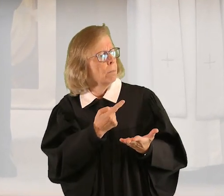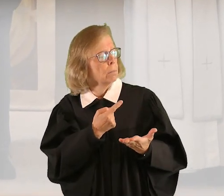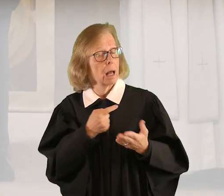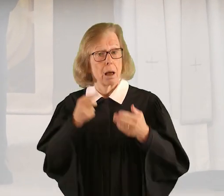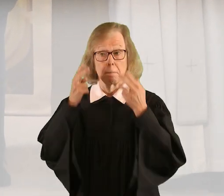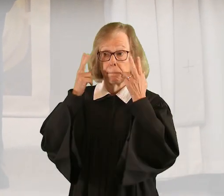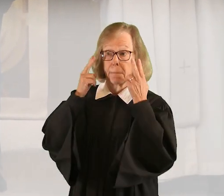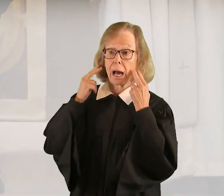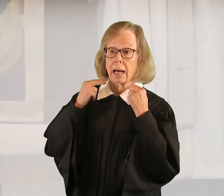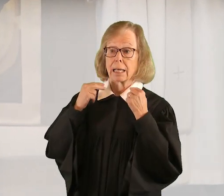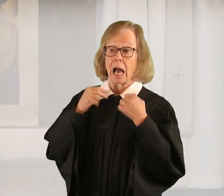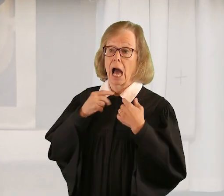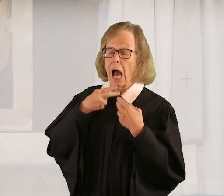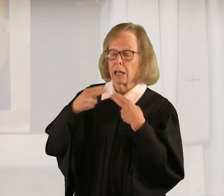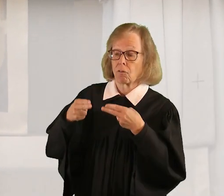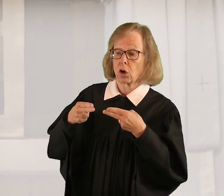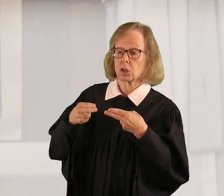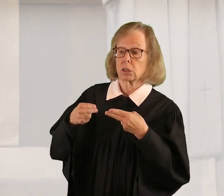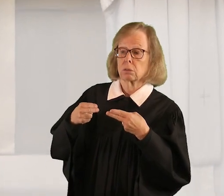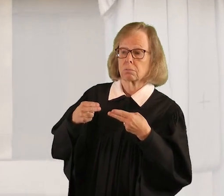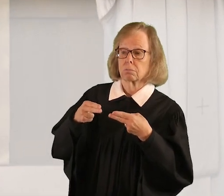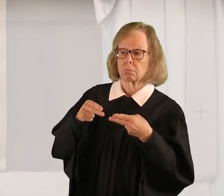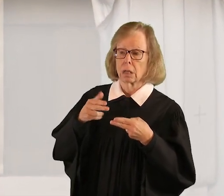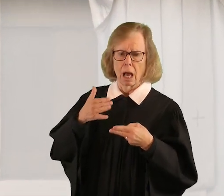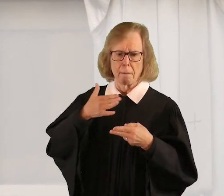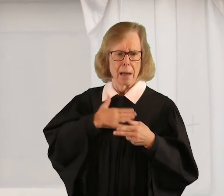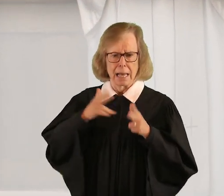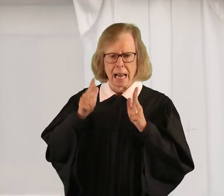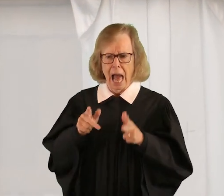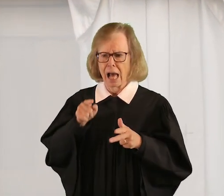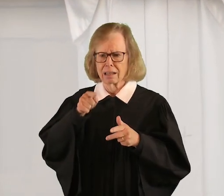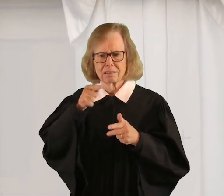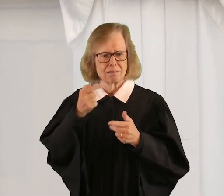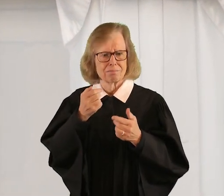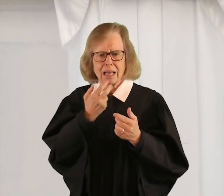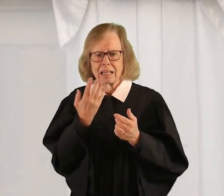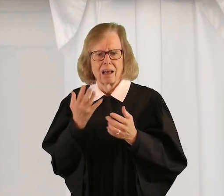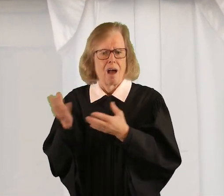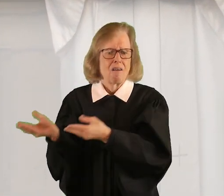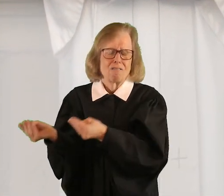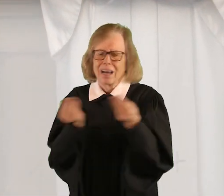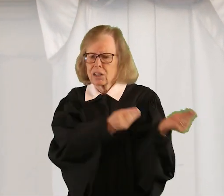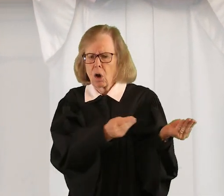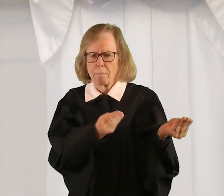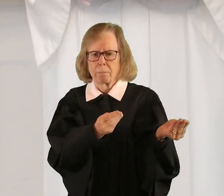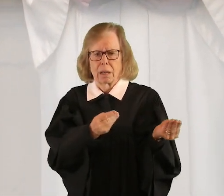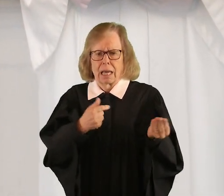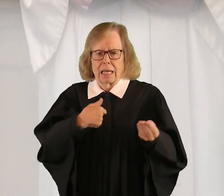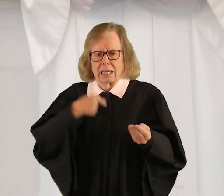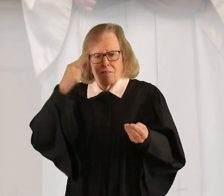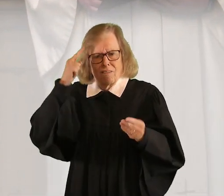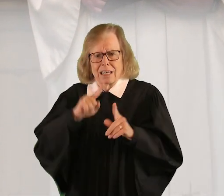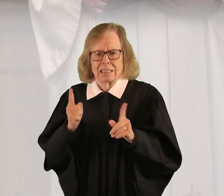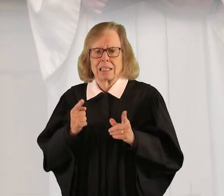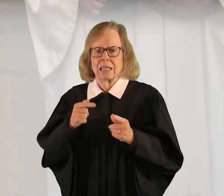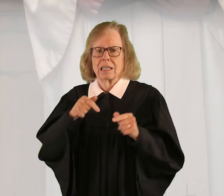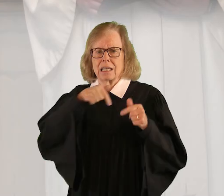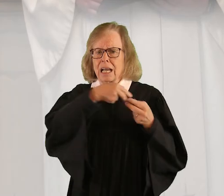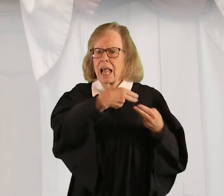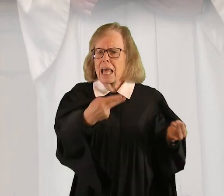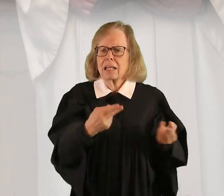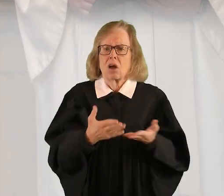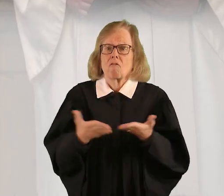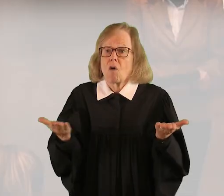Maria antwortete: Sie haben meinen Herrn weggenommen, und ich weiß nicht, wo sie ihn hingelegt